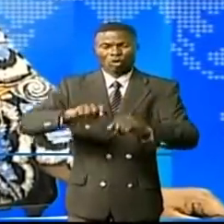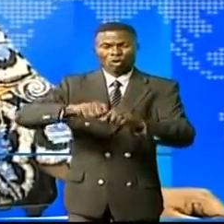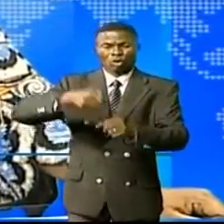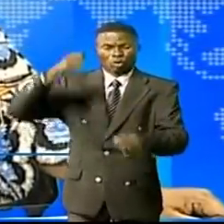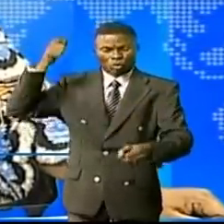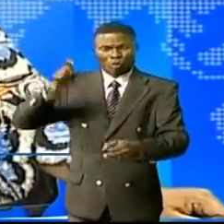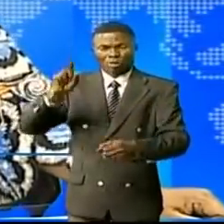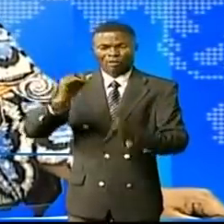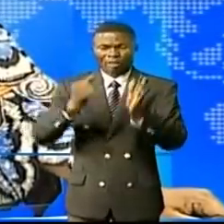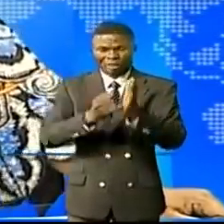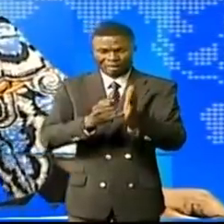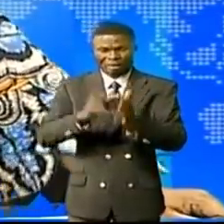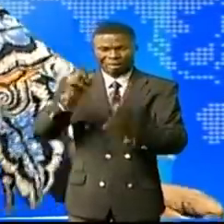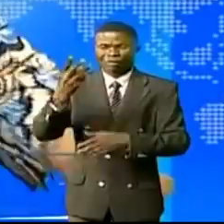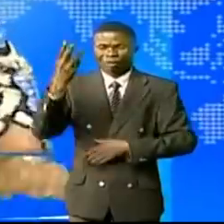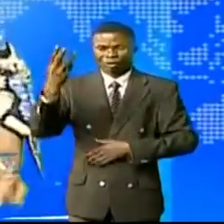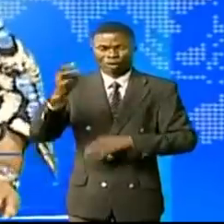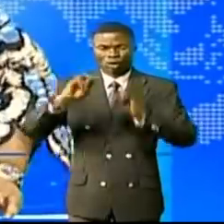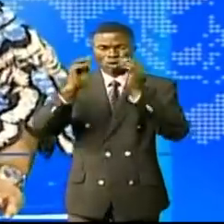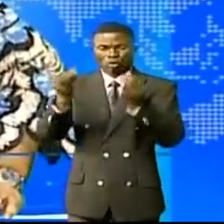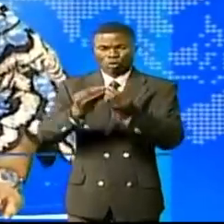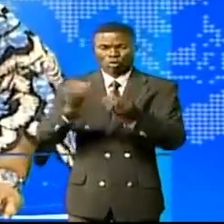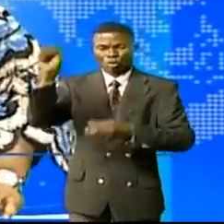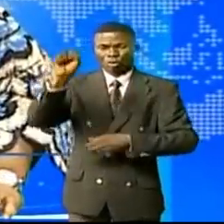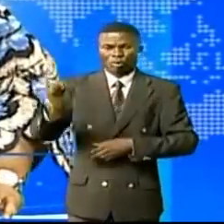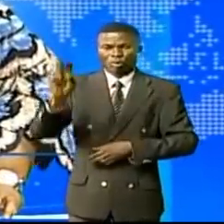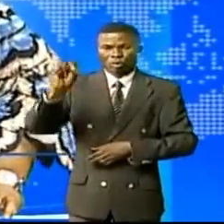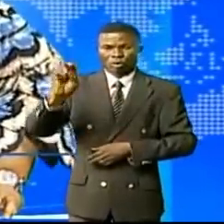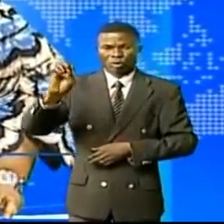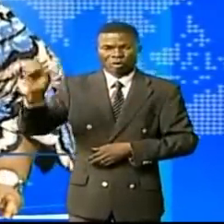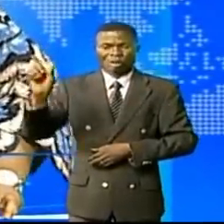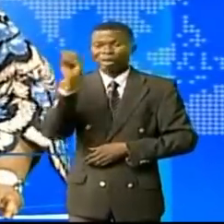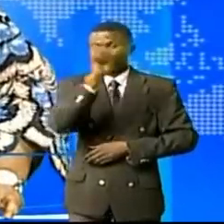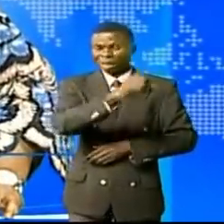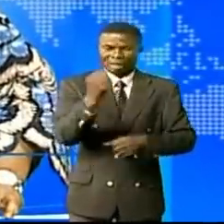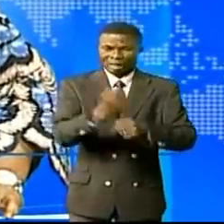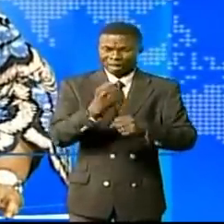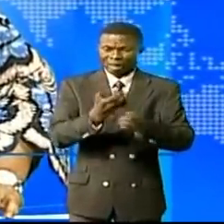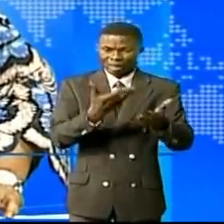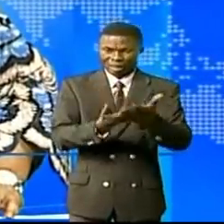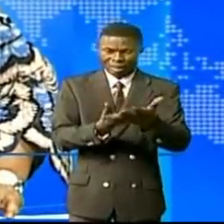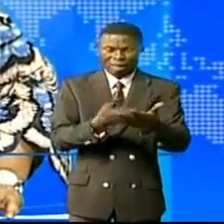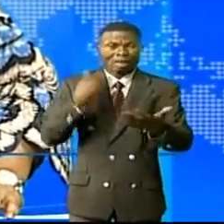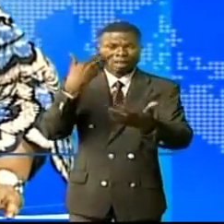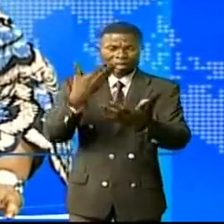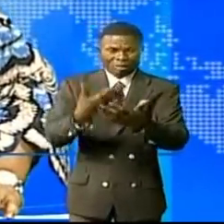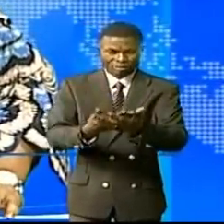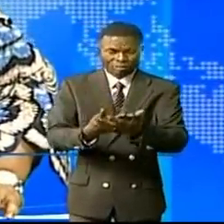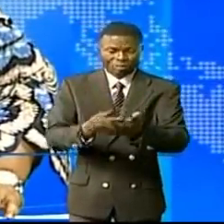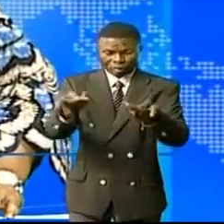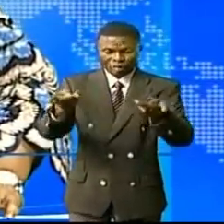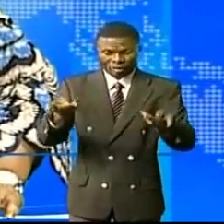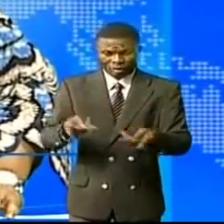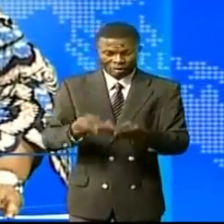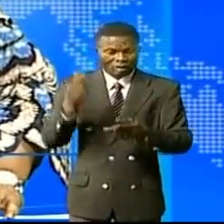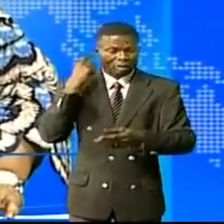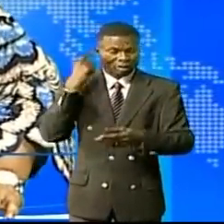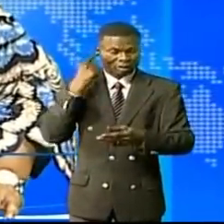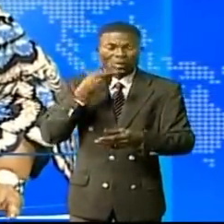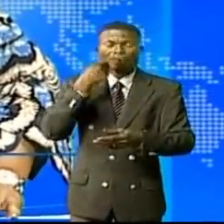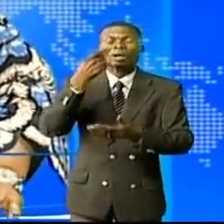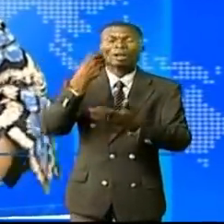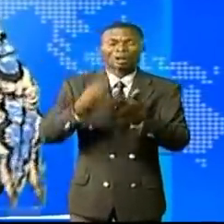23 Ding 2, une équipe de la SNEL est à pied d'œuvre et une délégation de la direction générale est arrivée sur place. On écoute